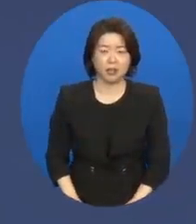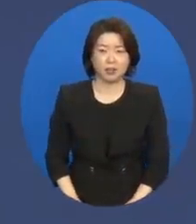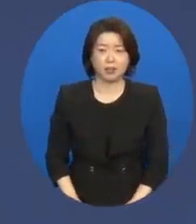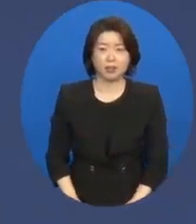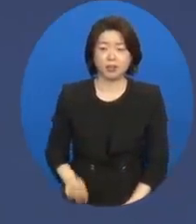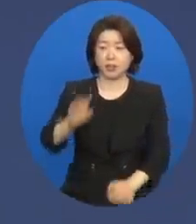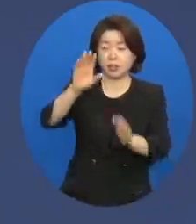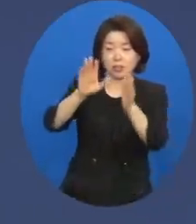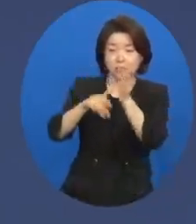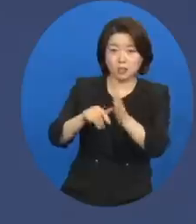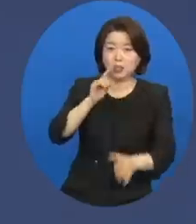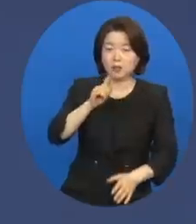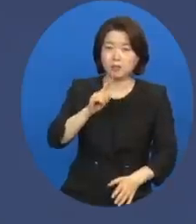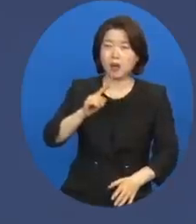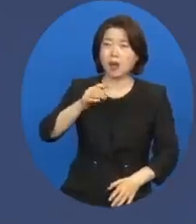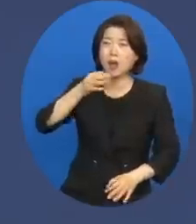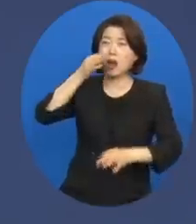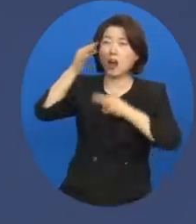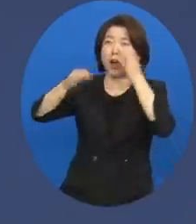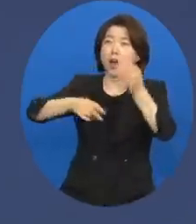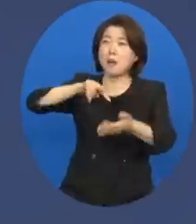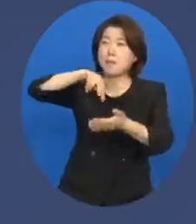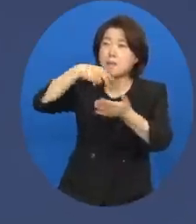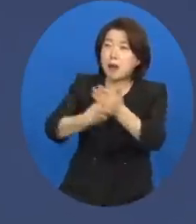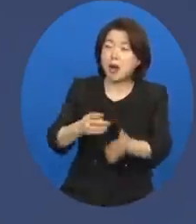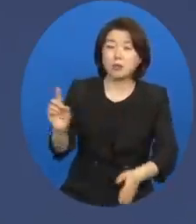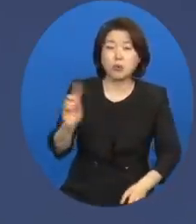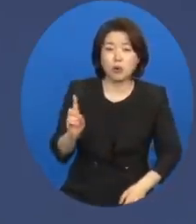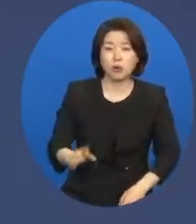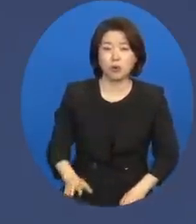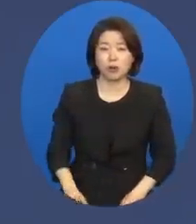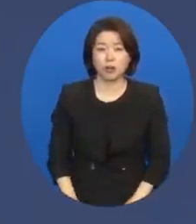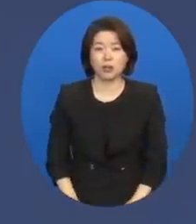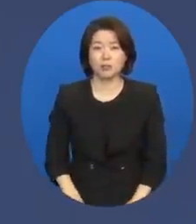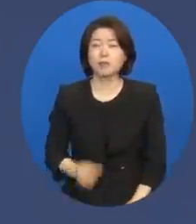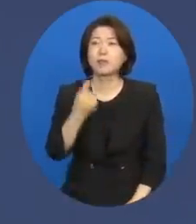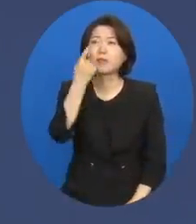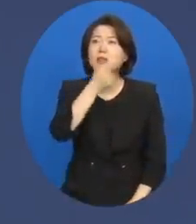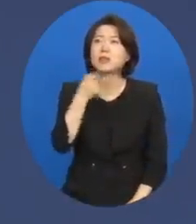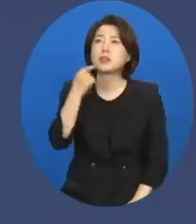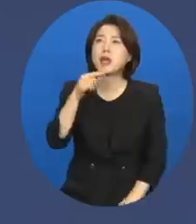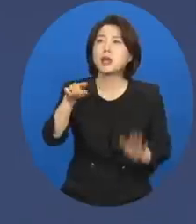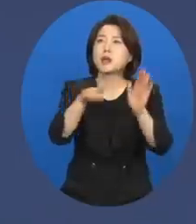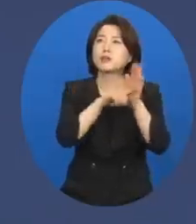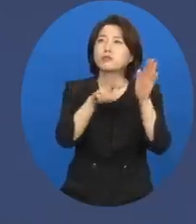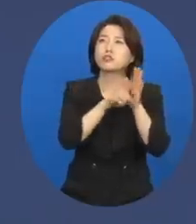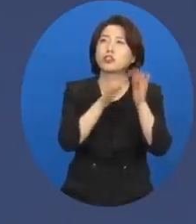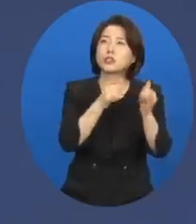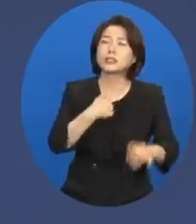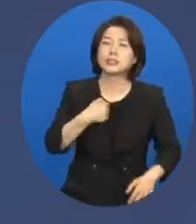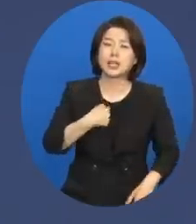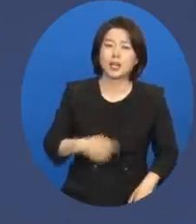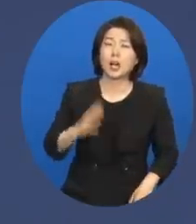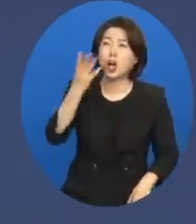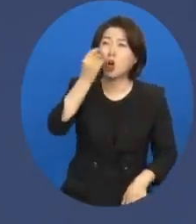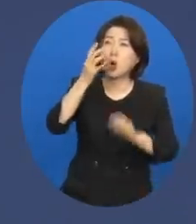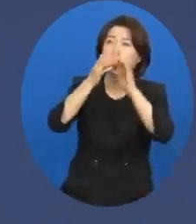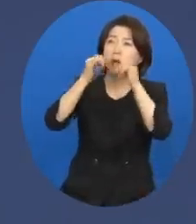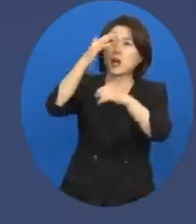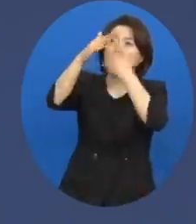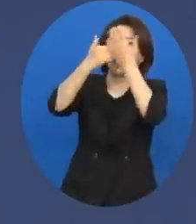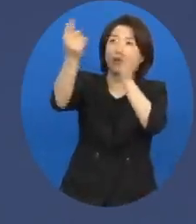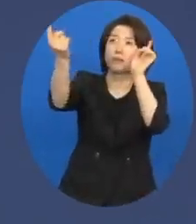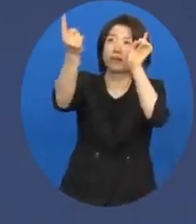그때 뭐라고 탄식하고 엎어진지 아세요? 내가 입술이 부정한 자 중에 있으면서 거룩하신 하나님을